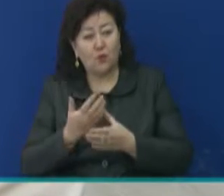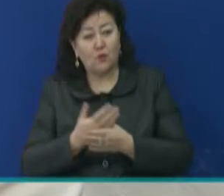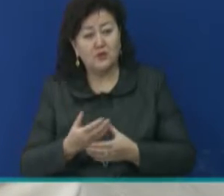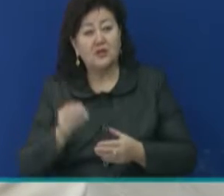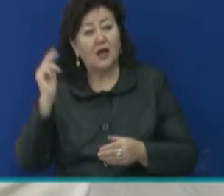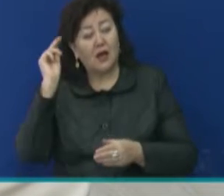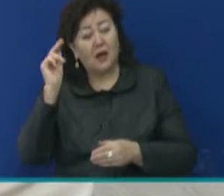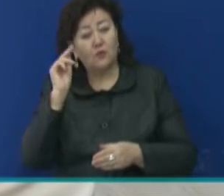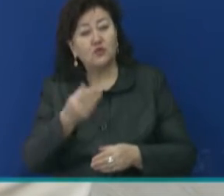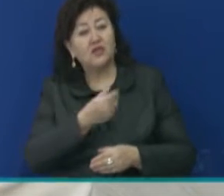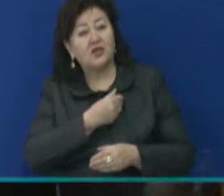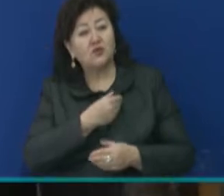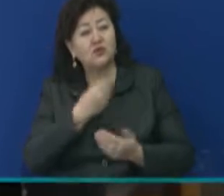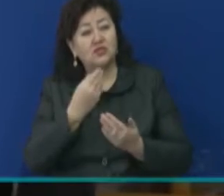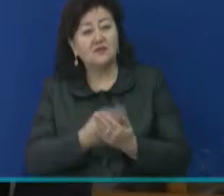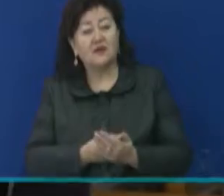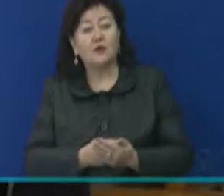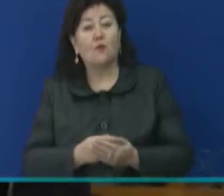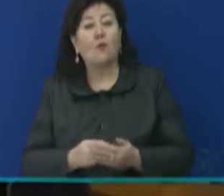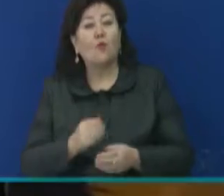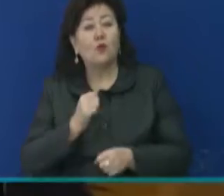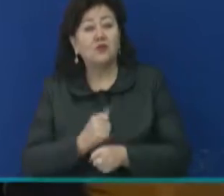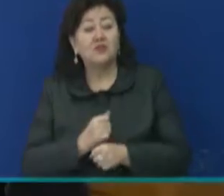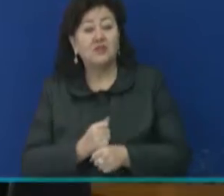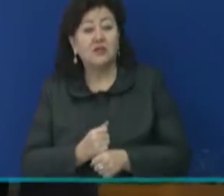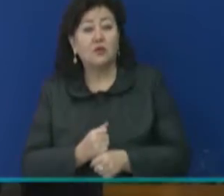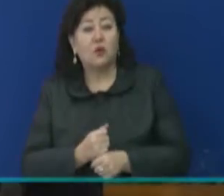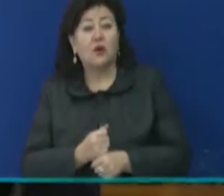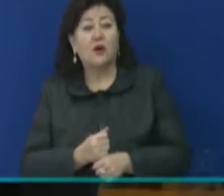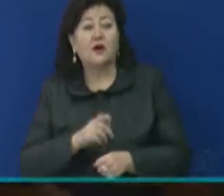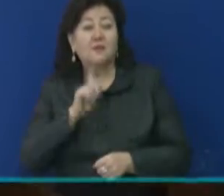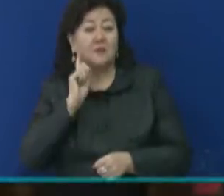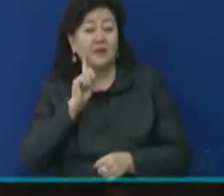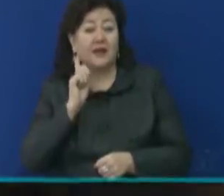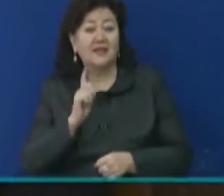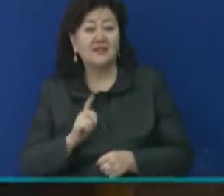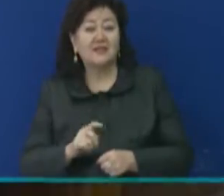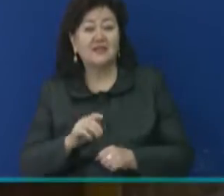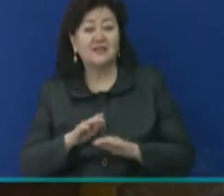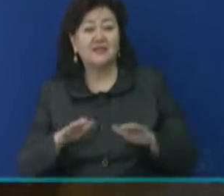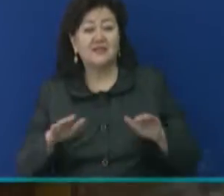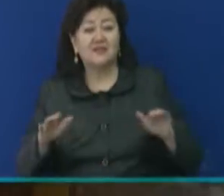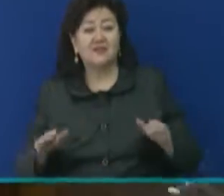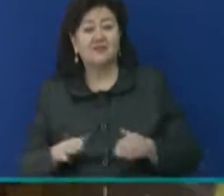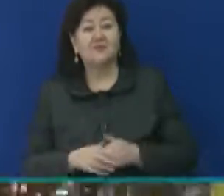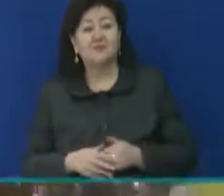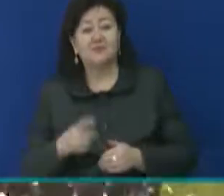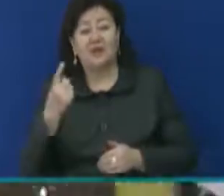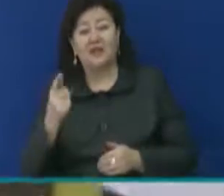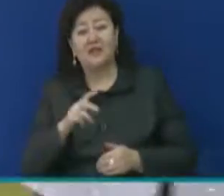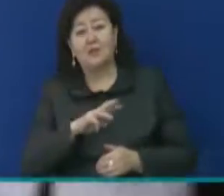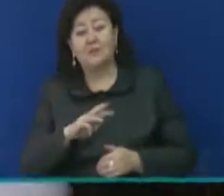обучать наших девочек своему делу среди тех кто получил безвозмездный Гранд от государства в размере 1 млн